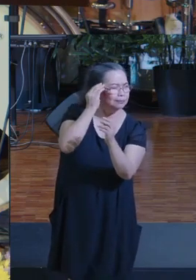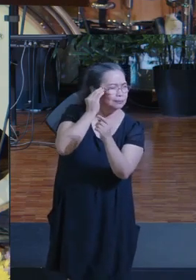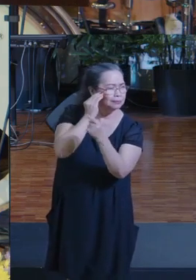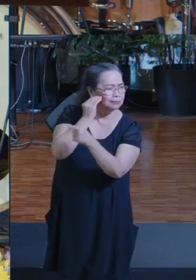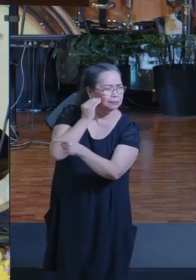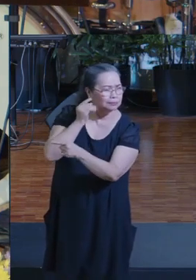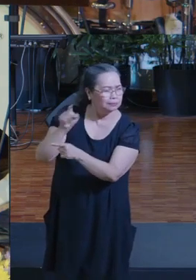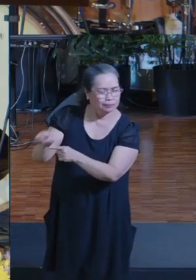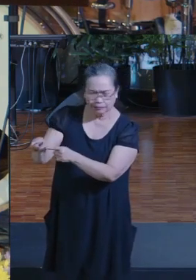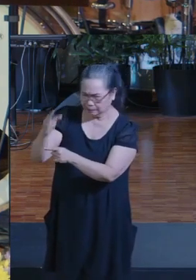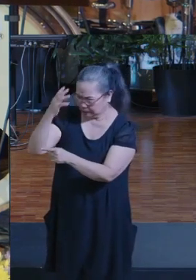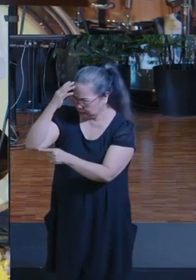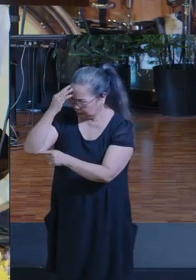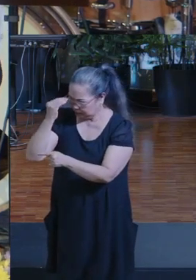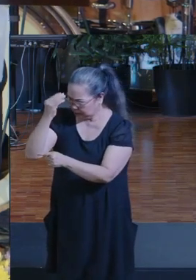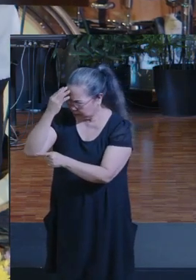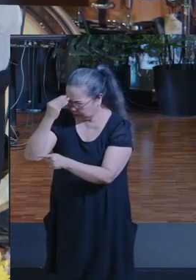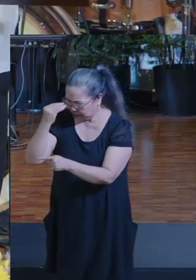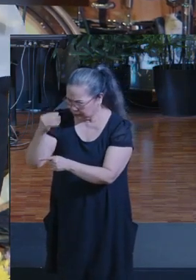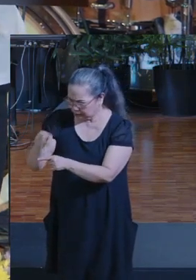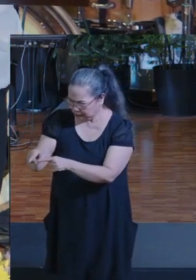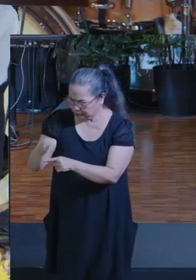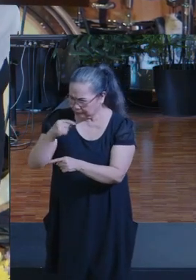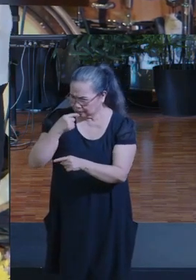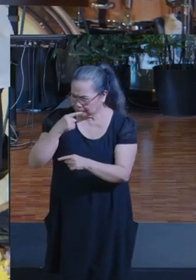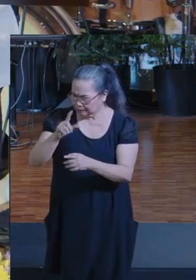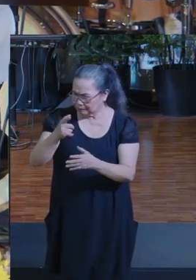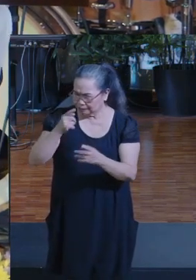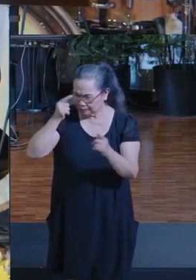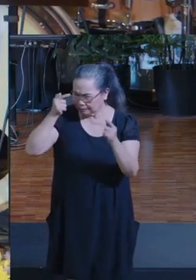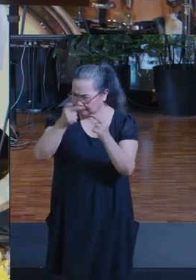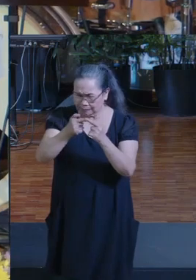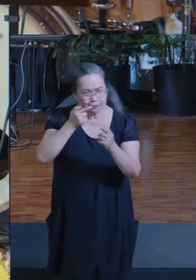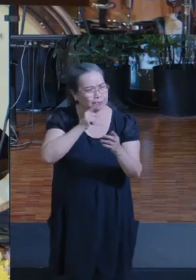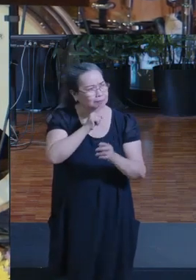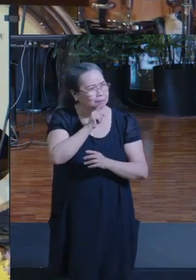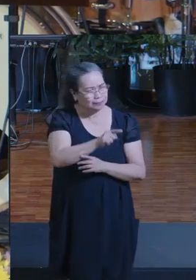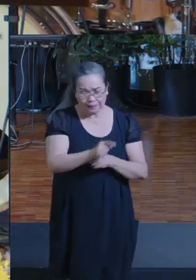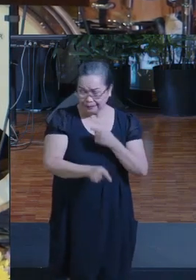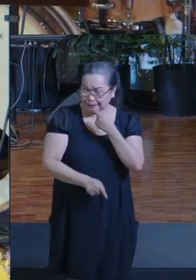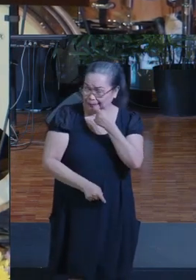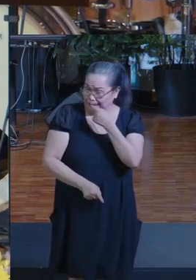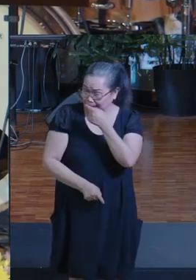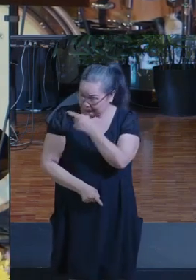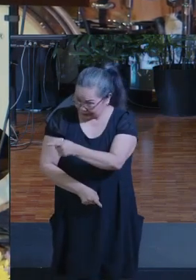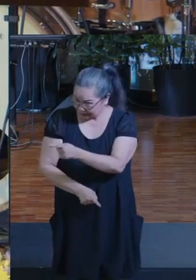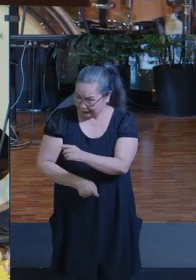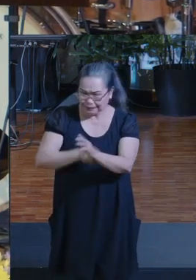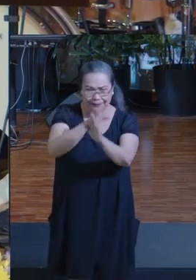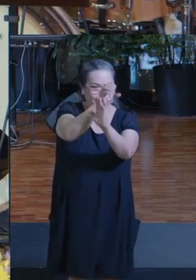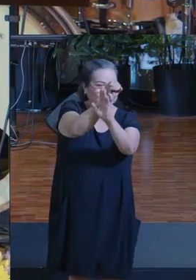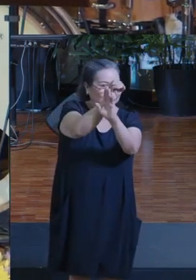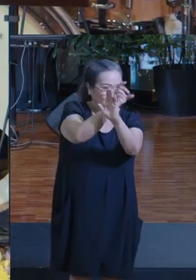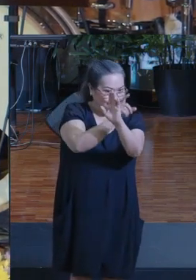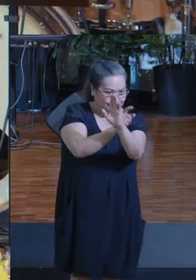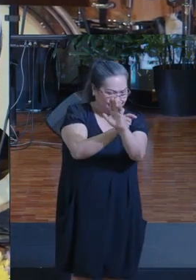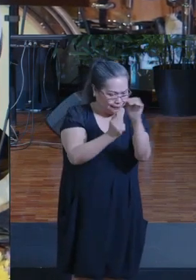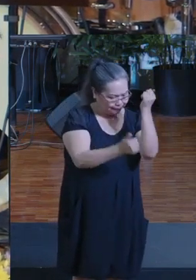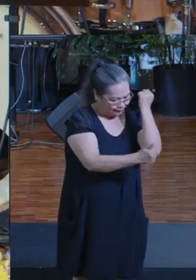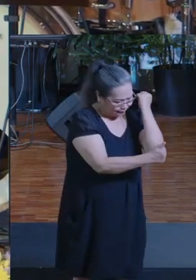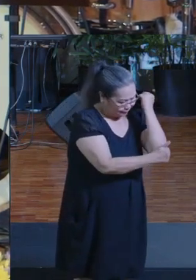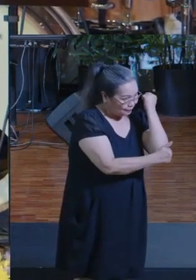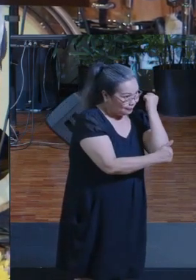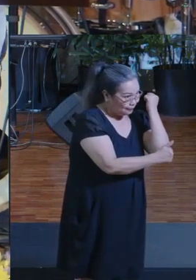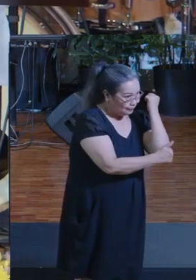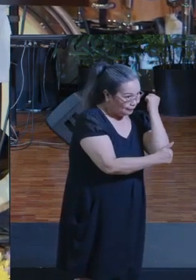inyong karanasan, eto, merong objective truth. Sinabi sa Old Testament na si Abraham